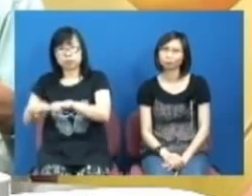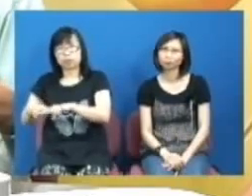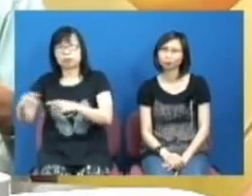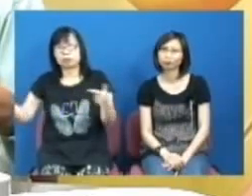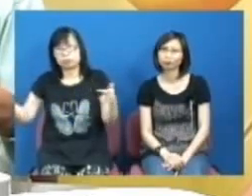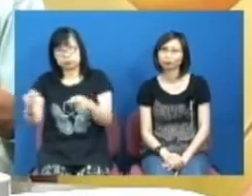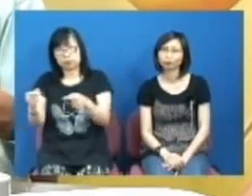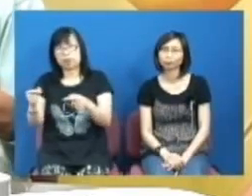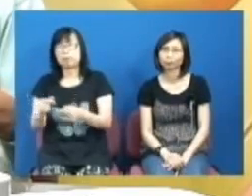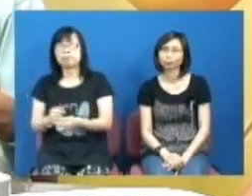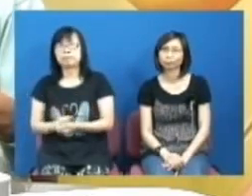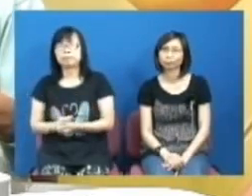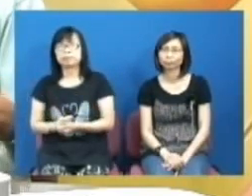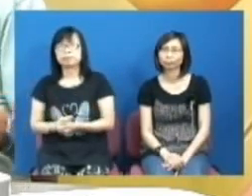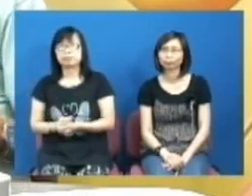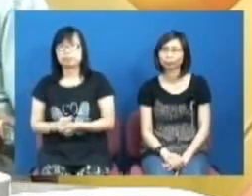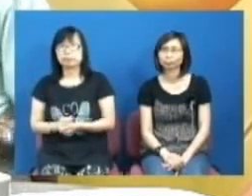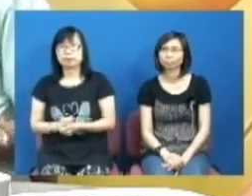這個